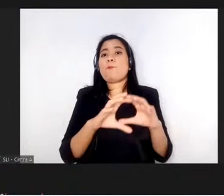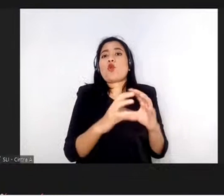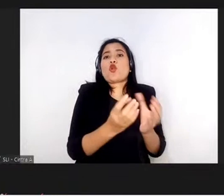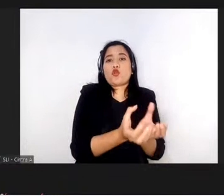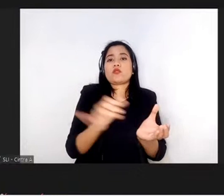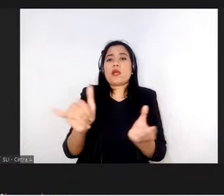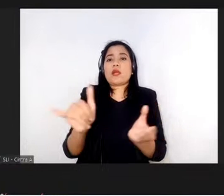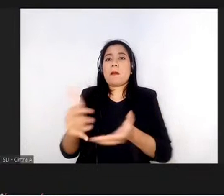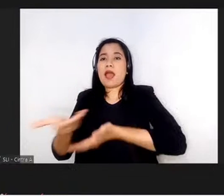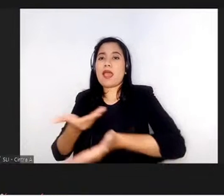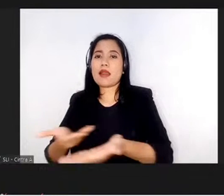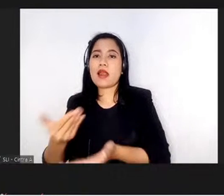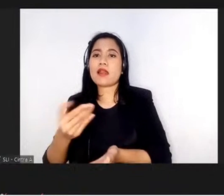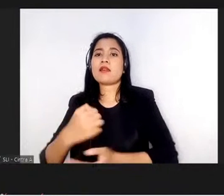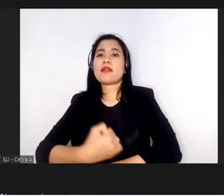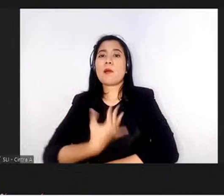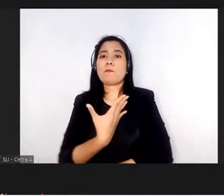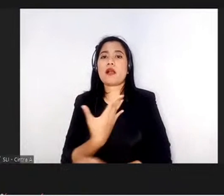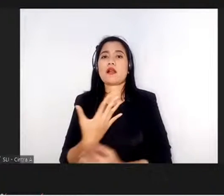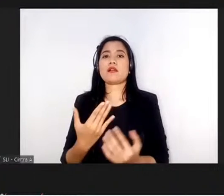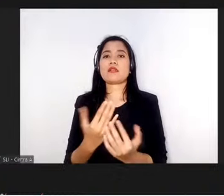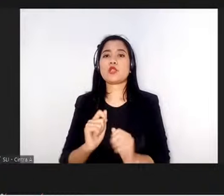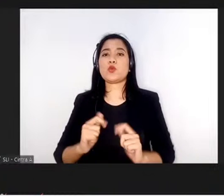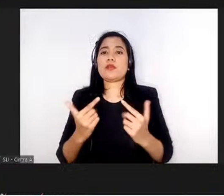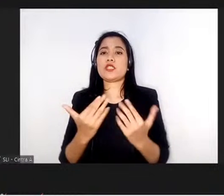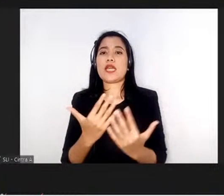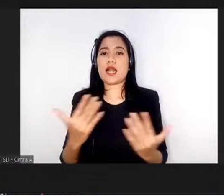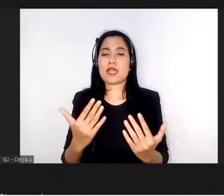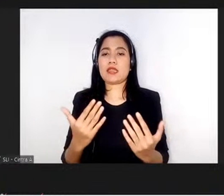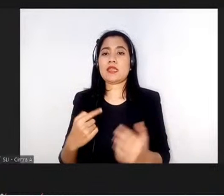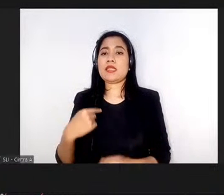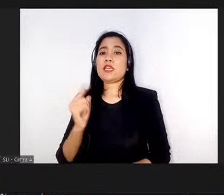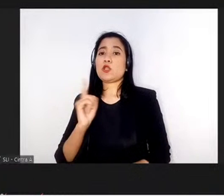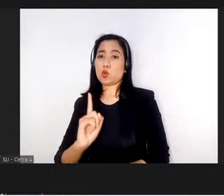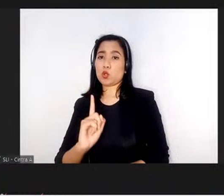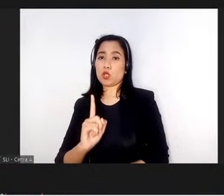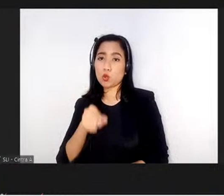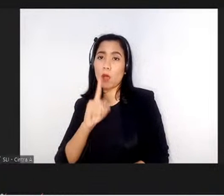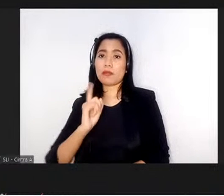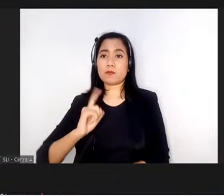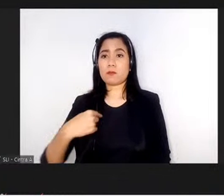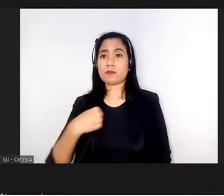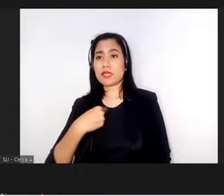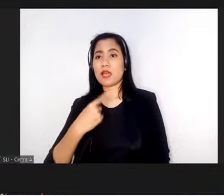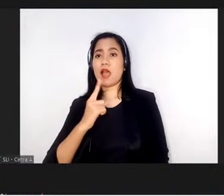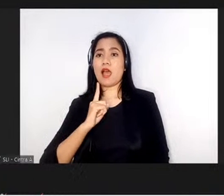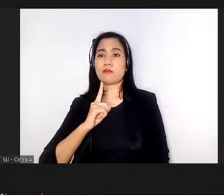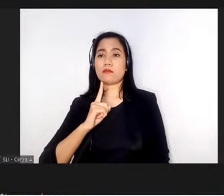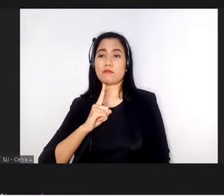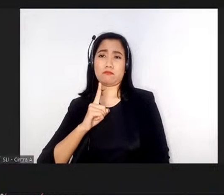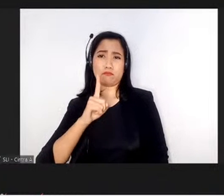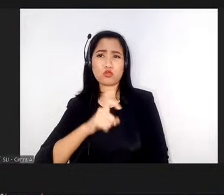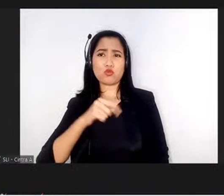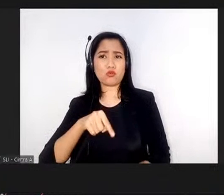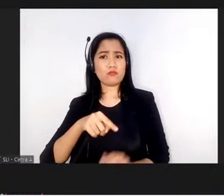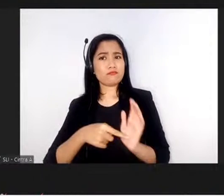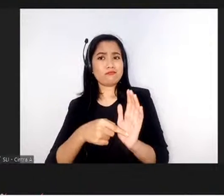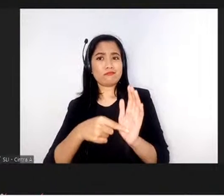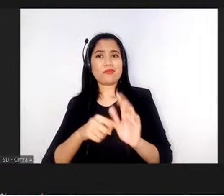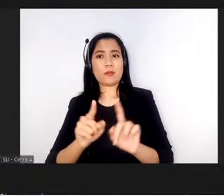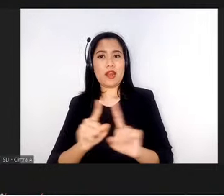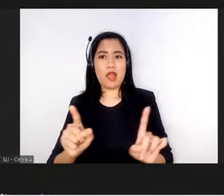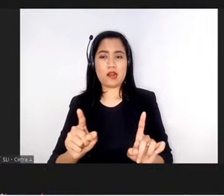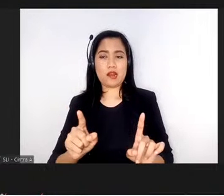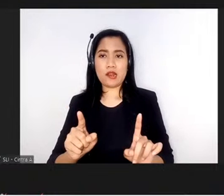kehidupan masyarakat dan secara keseluruhan itulah mengapa kami memiliki potensi untuk mendatangkan perbedaan dan daabn Amro kami melihat